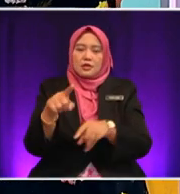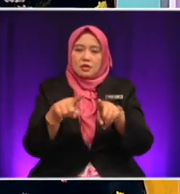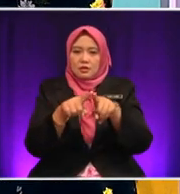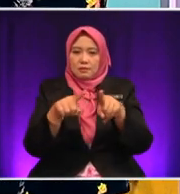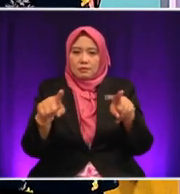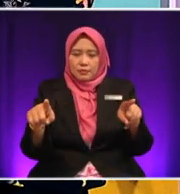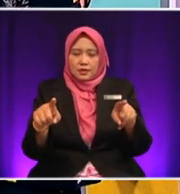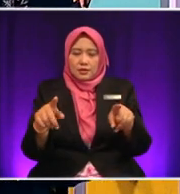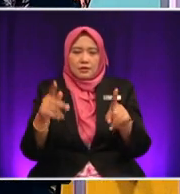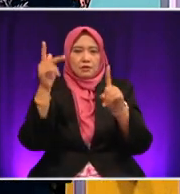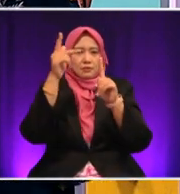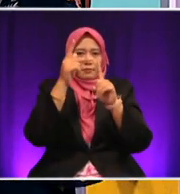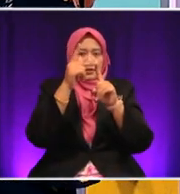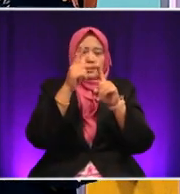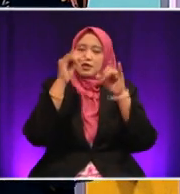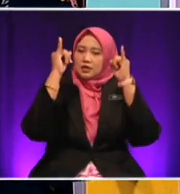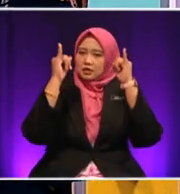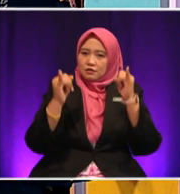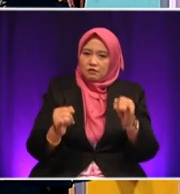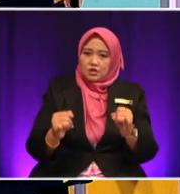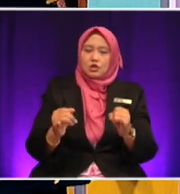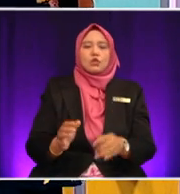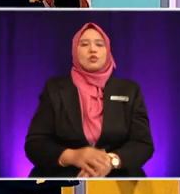jadi perspektif individu macam